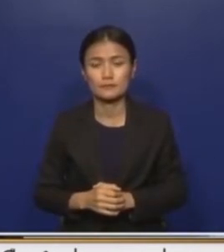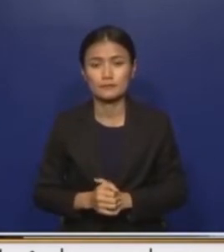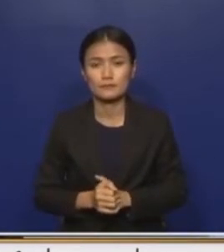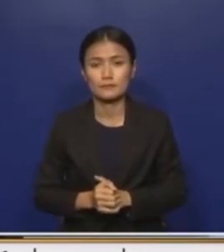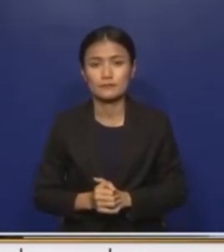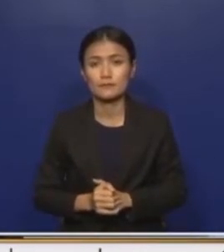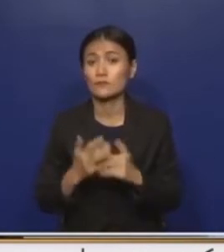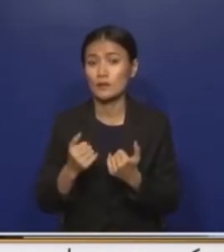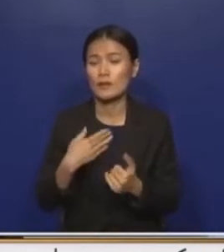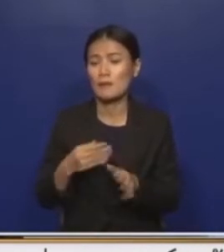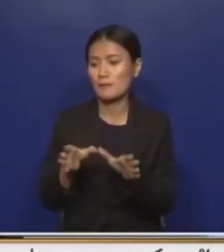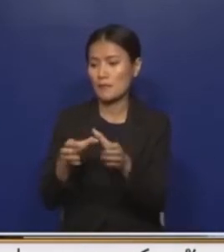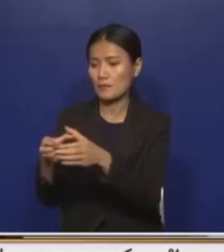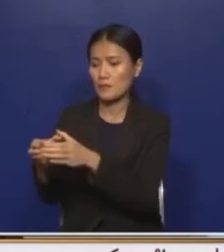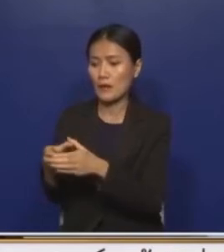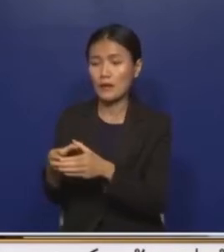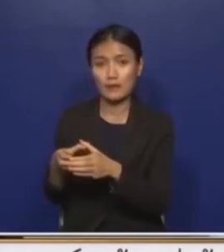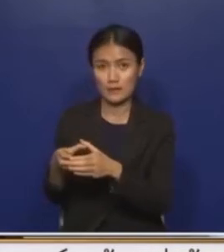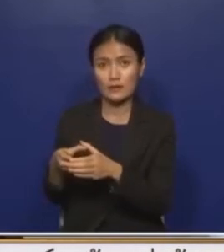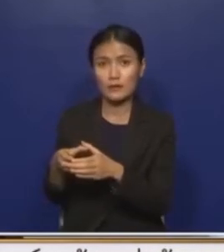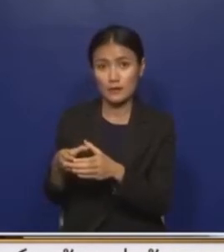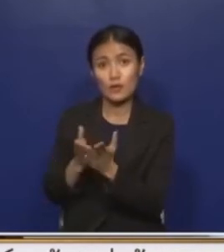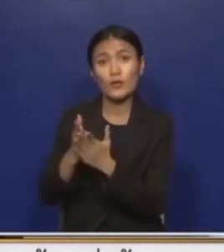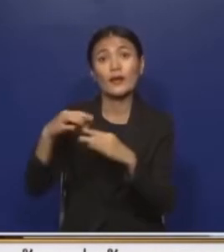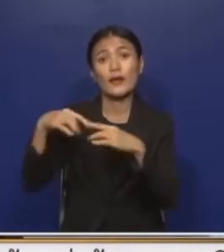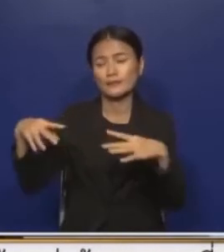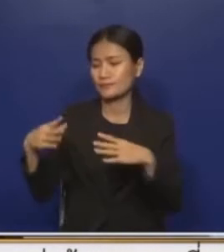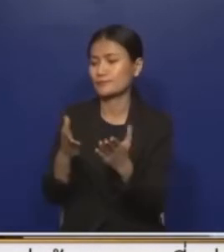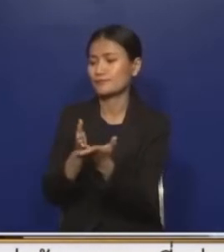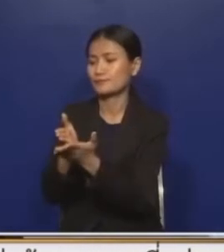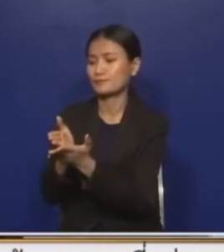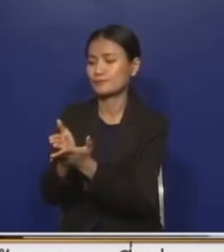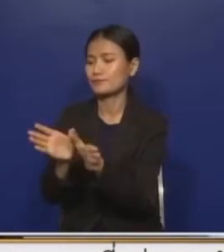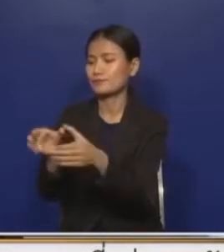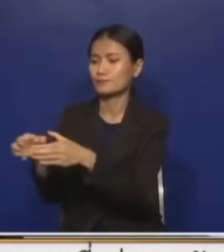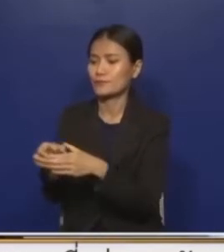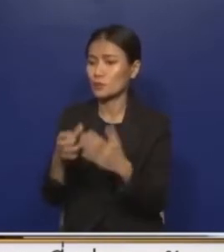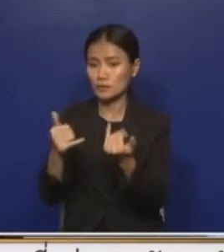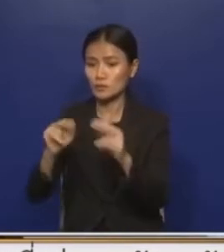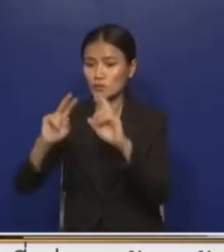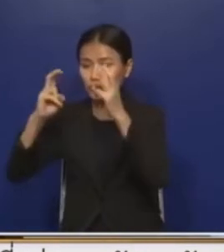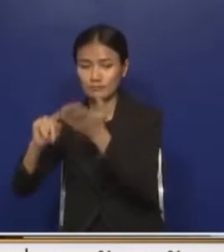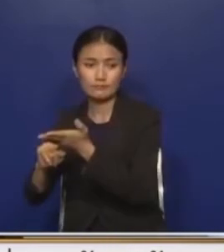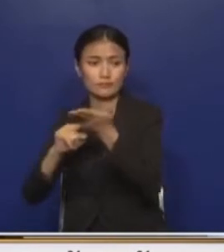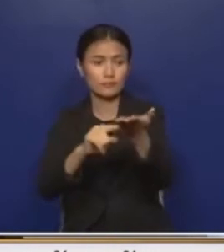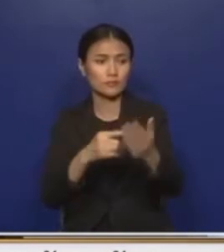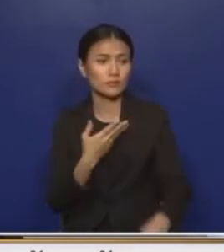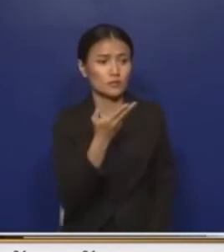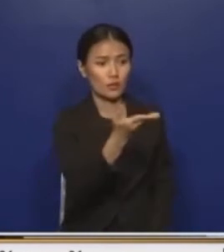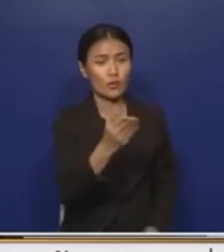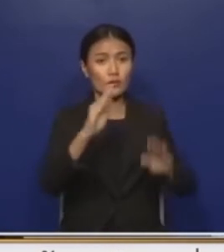ที่พรรคร่วมฝ่ายค้านได้ยื่นยติเปิดอภิปรายทั่วไปเพื่อลงม